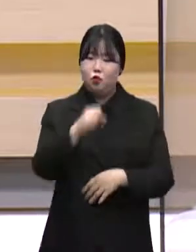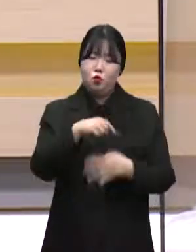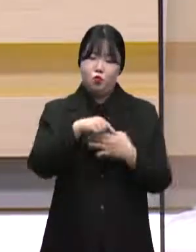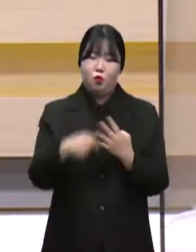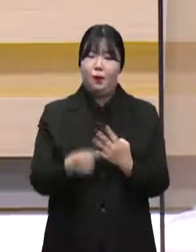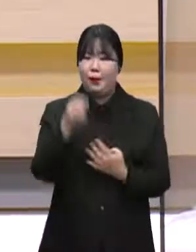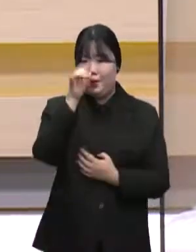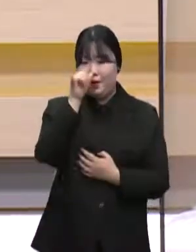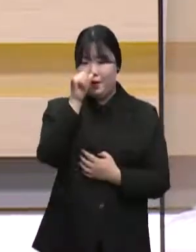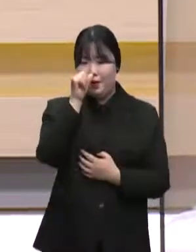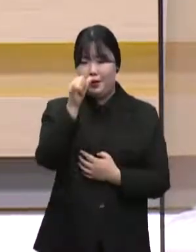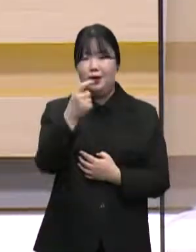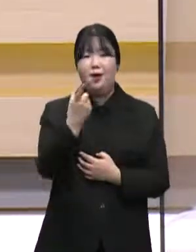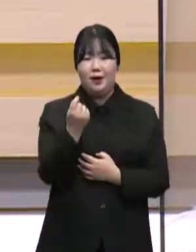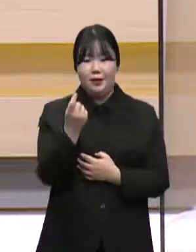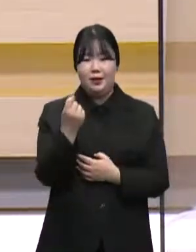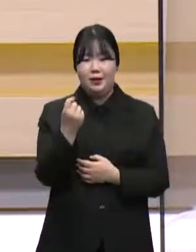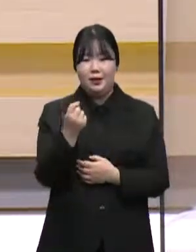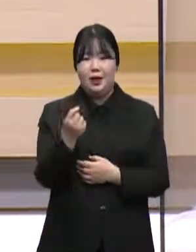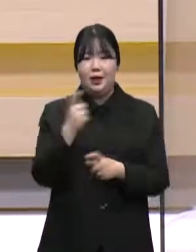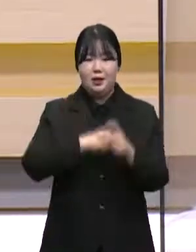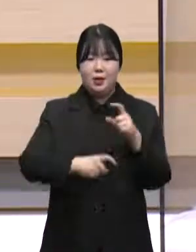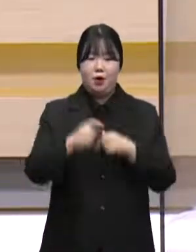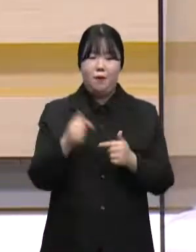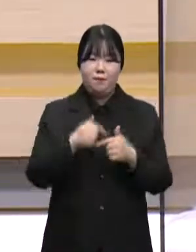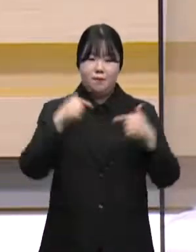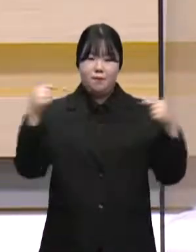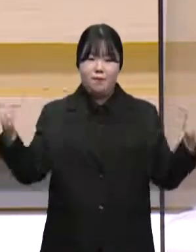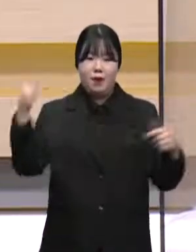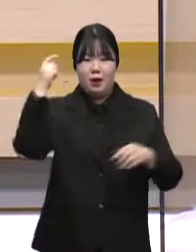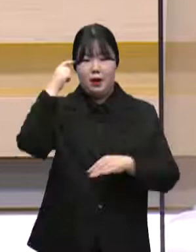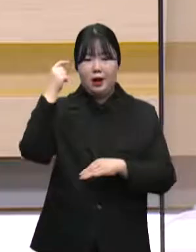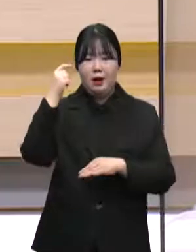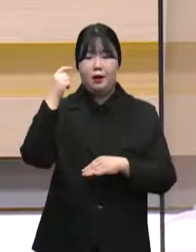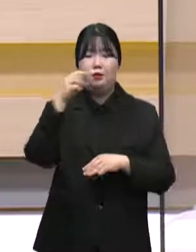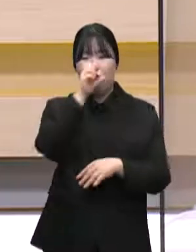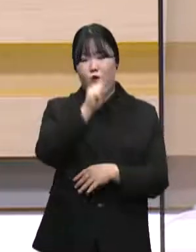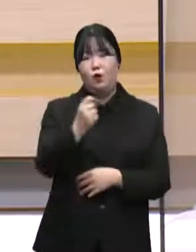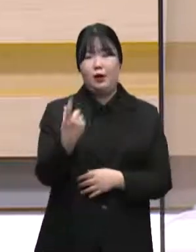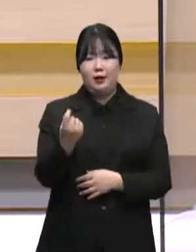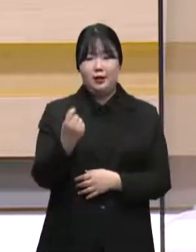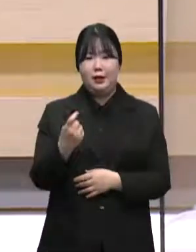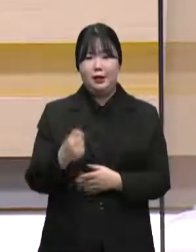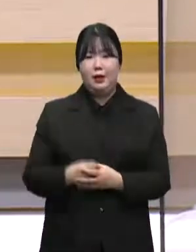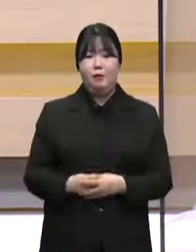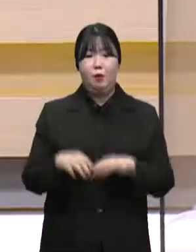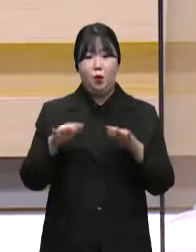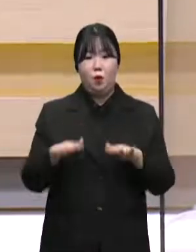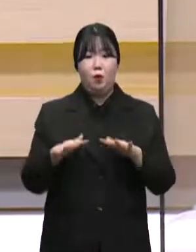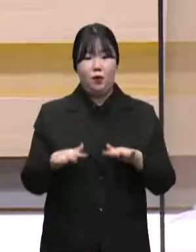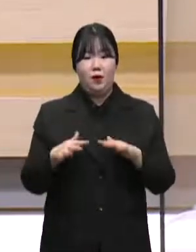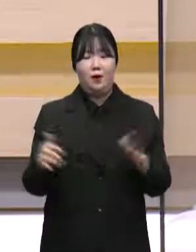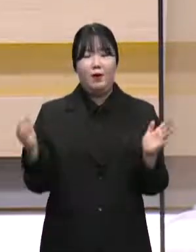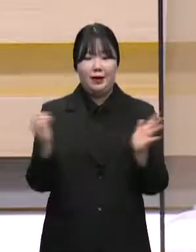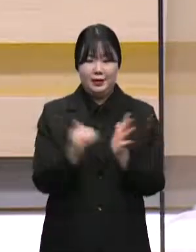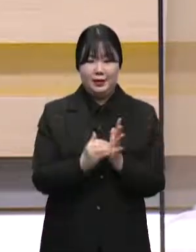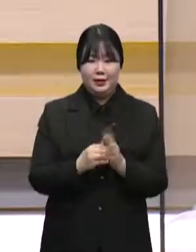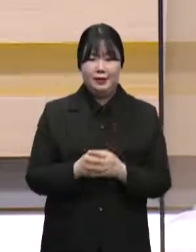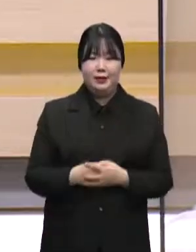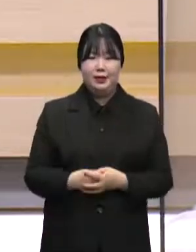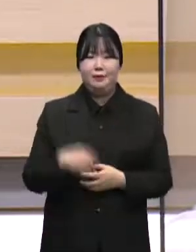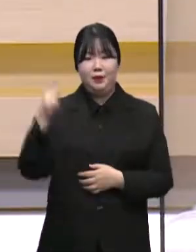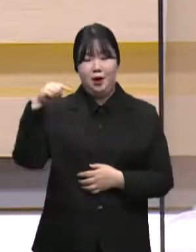같은데요 앞으로 더 많은 초등학생들이 이런 체험을 할 수 있었으면 좋겠습니다 오늘 저희가 준비한 소식은 여기까지 고요